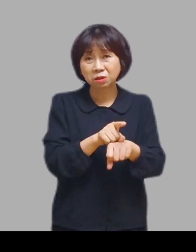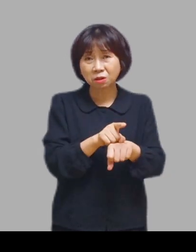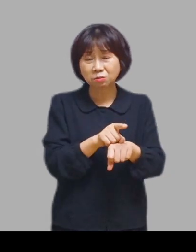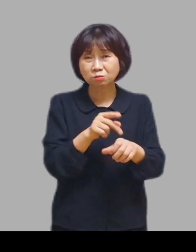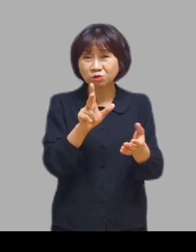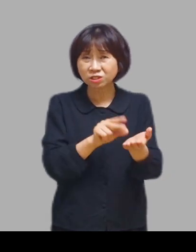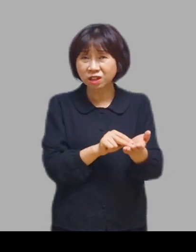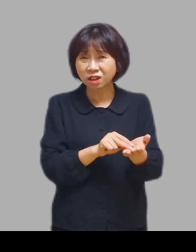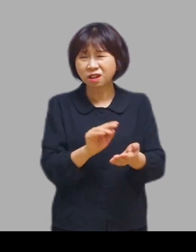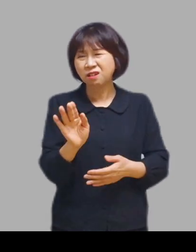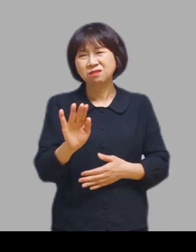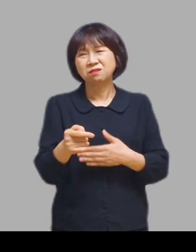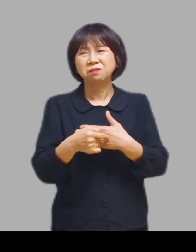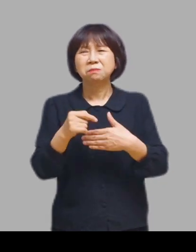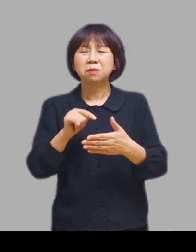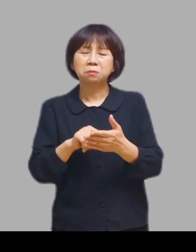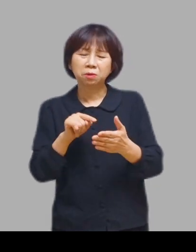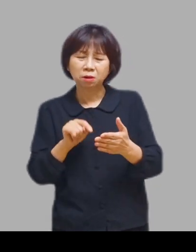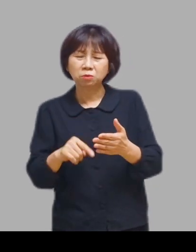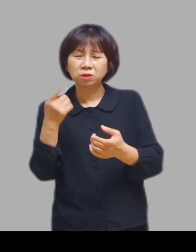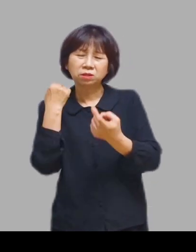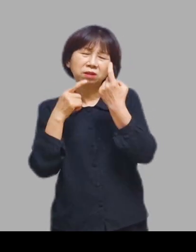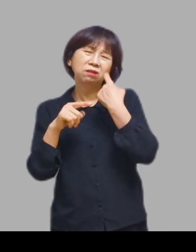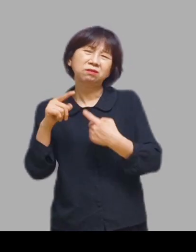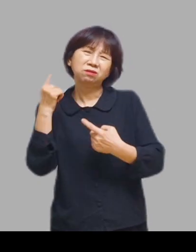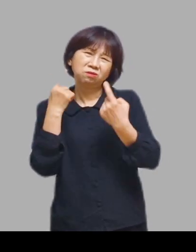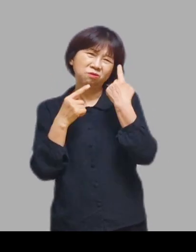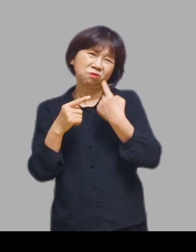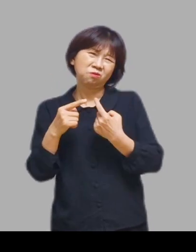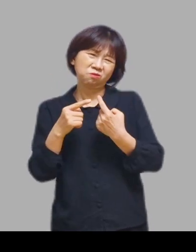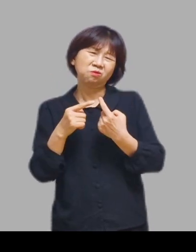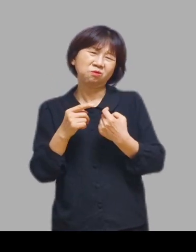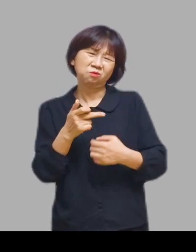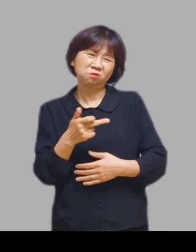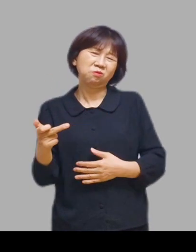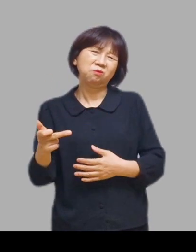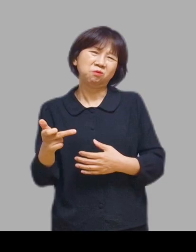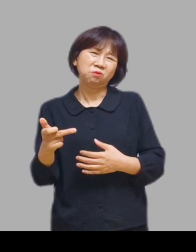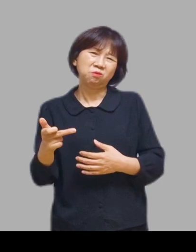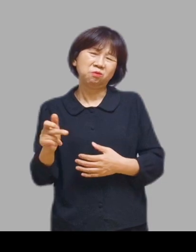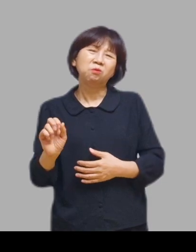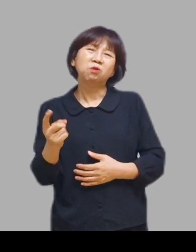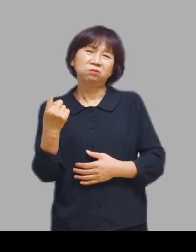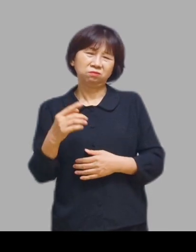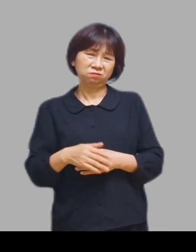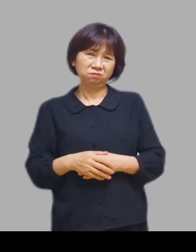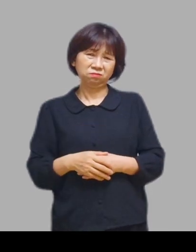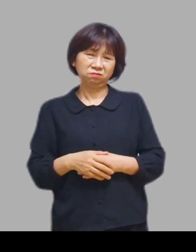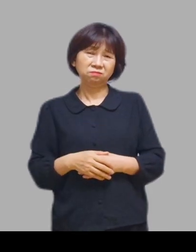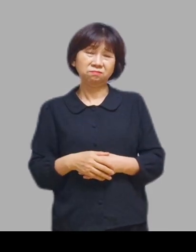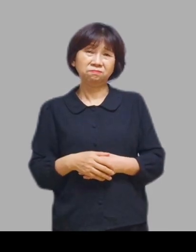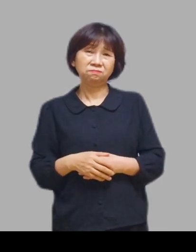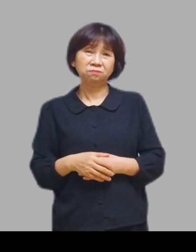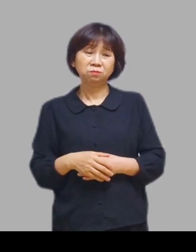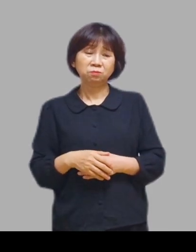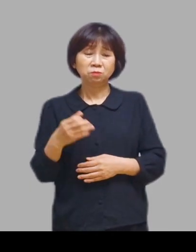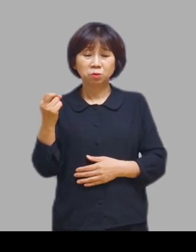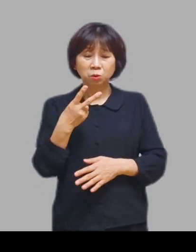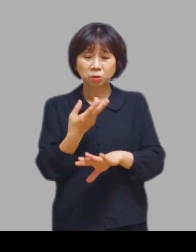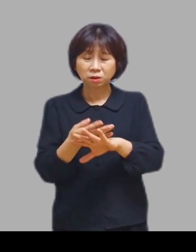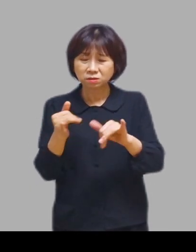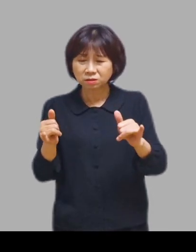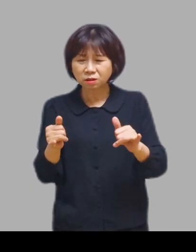아니라 마음속에 오래된 상처가 있기 때문인 거죠. 어떤 분은 쉽게 눈물을 흘립니다.